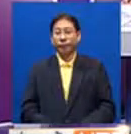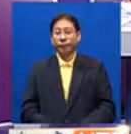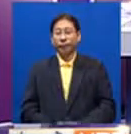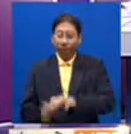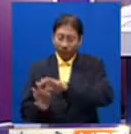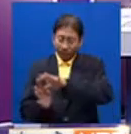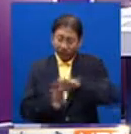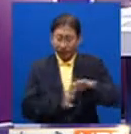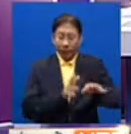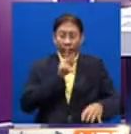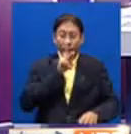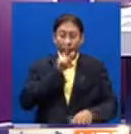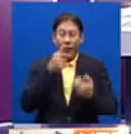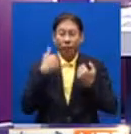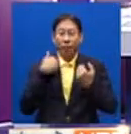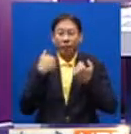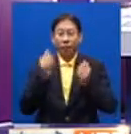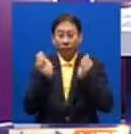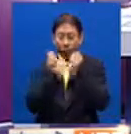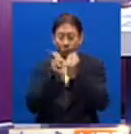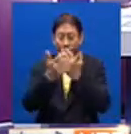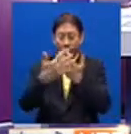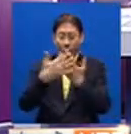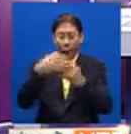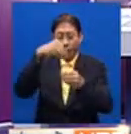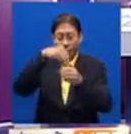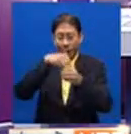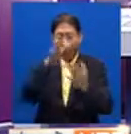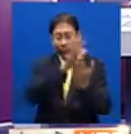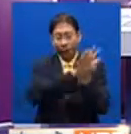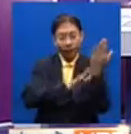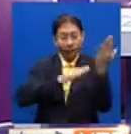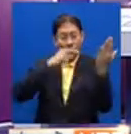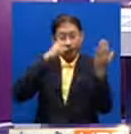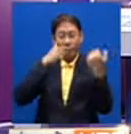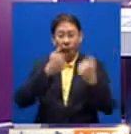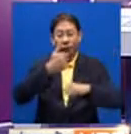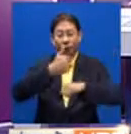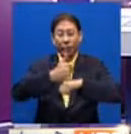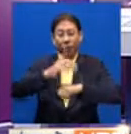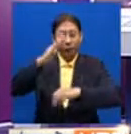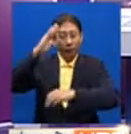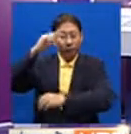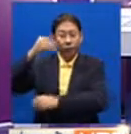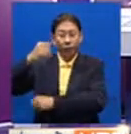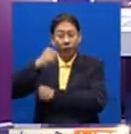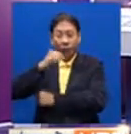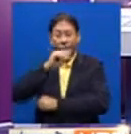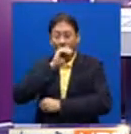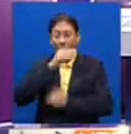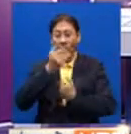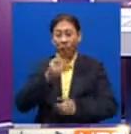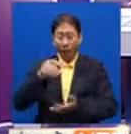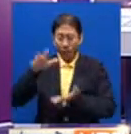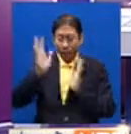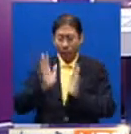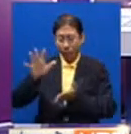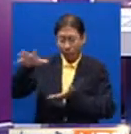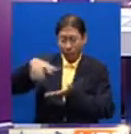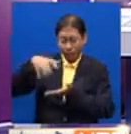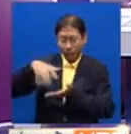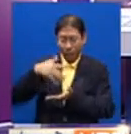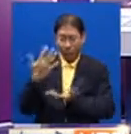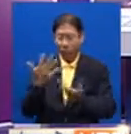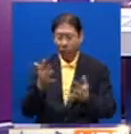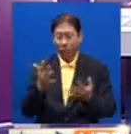มาถึงกระแสข่าวที่บอกว่ามีคุกลับอยู่ในประเทศไทยนะคะทางด้านของผู้บัญชาการทหารบกค่ะระบุว่าไม่เคยได้รับรายงานการตั้